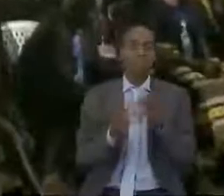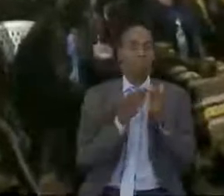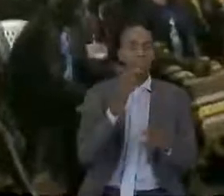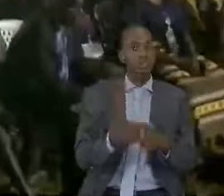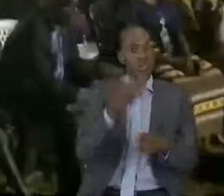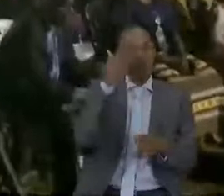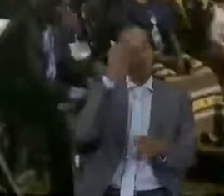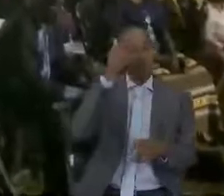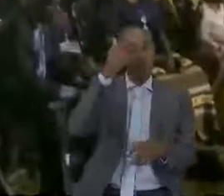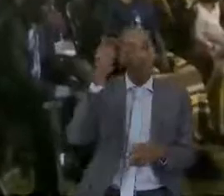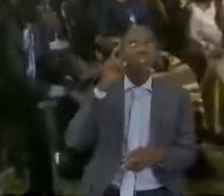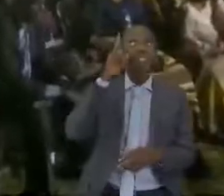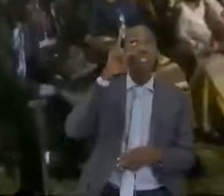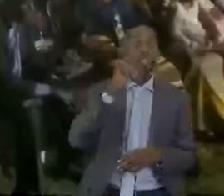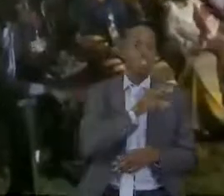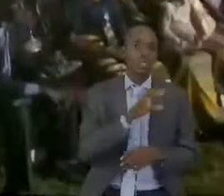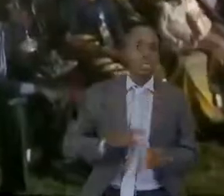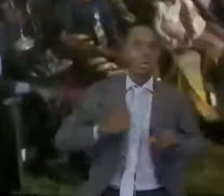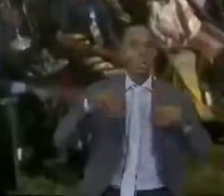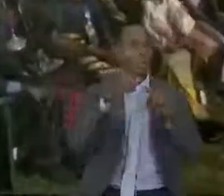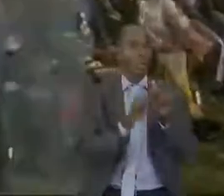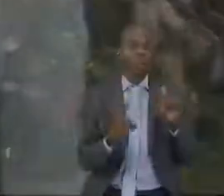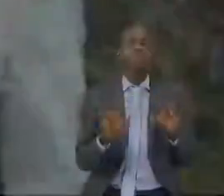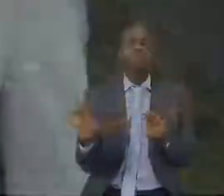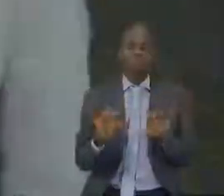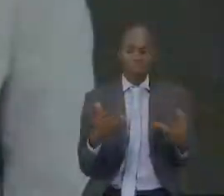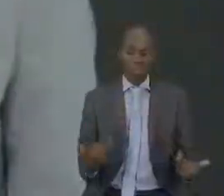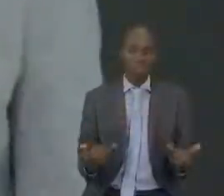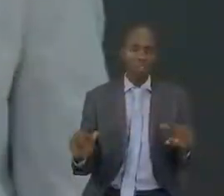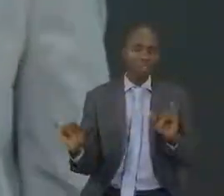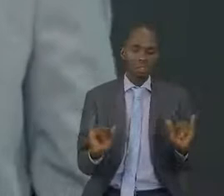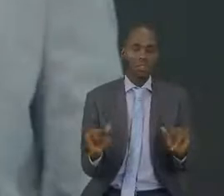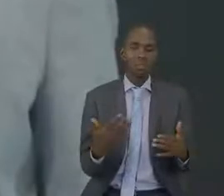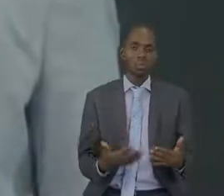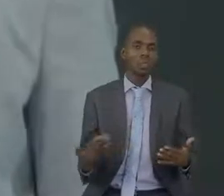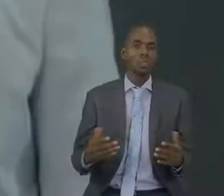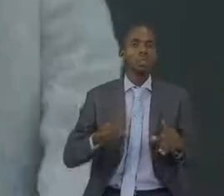Parce qu'il allait partout et il fait la même chose. Il va partout faisant du bien